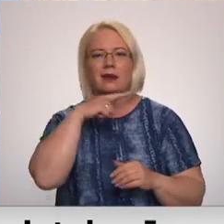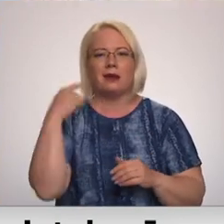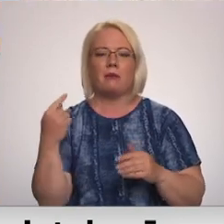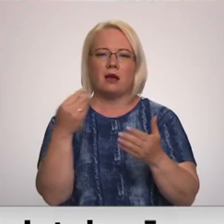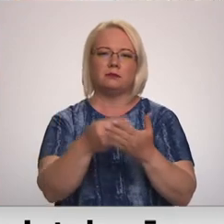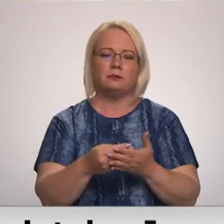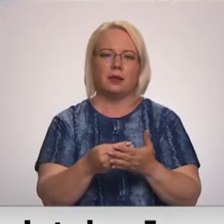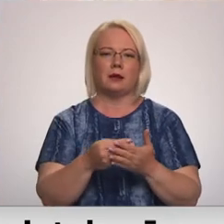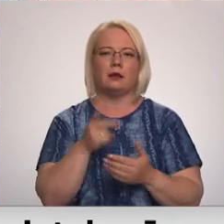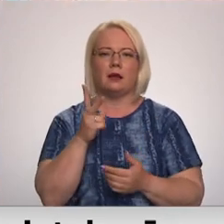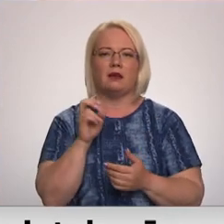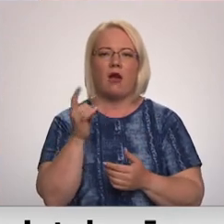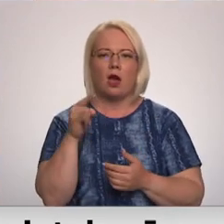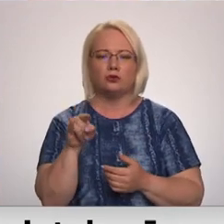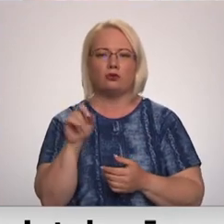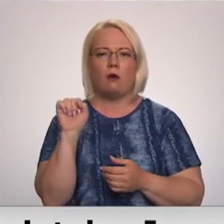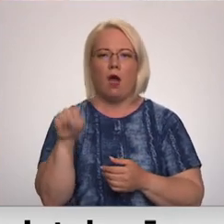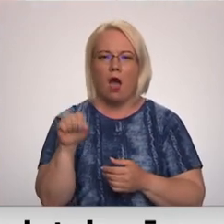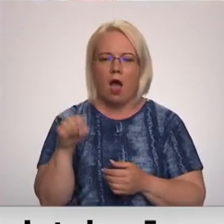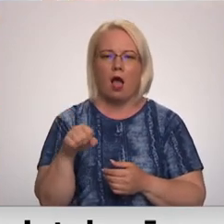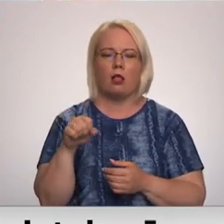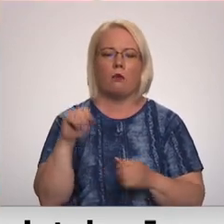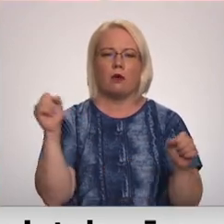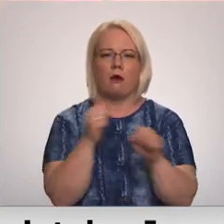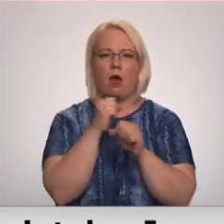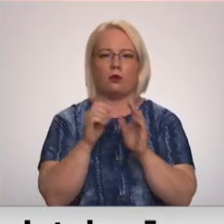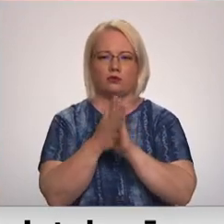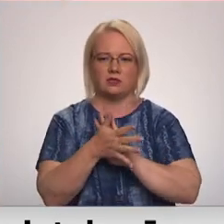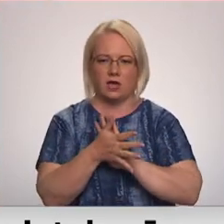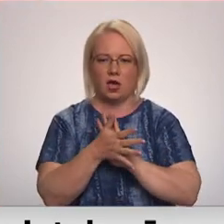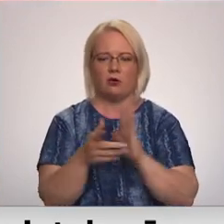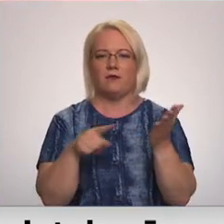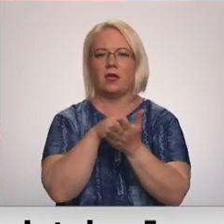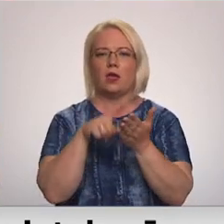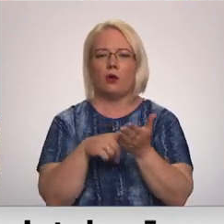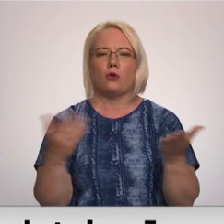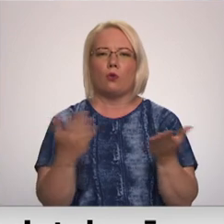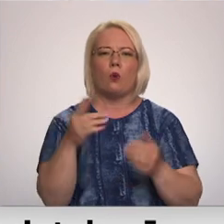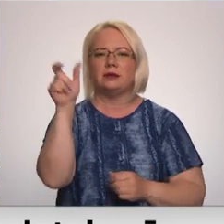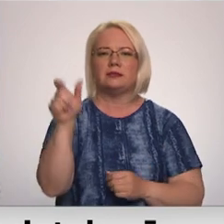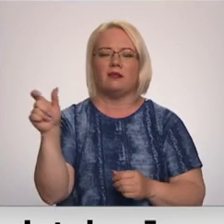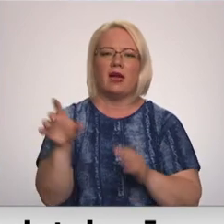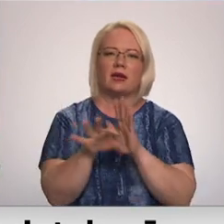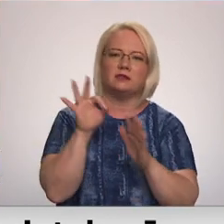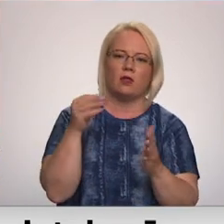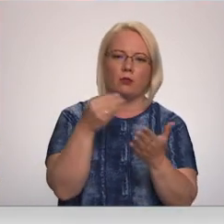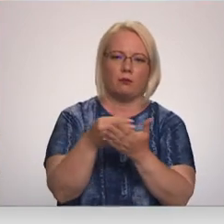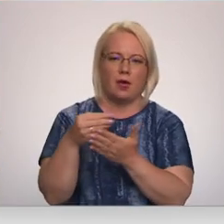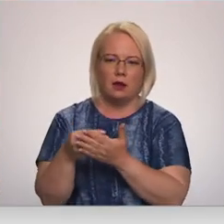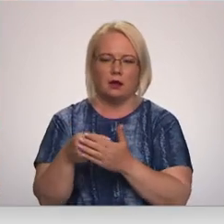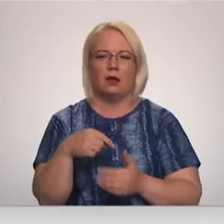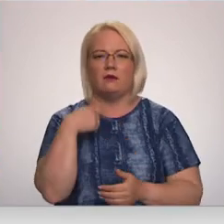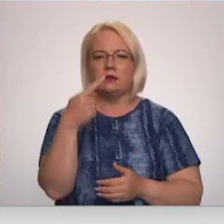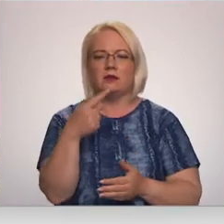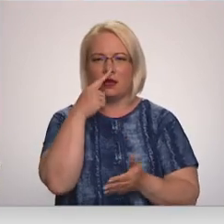pirkt kvasu, alu, Jāņu siru. Ko šodien cilvēki parasti izvēlas un pēr? Vistiņu